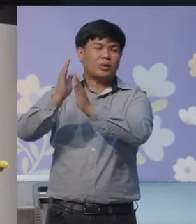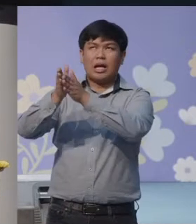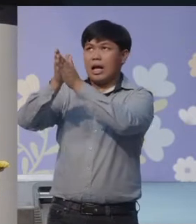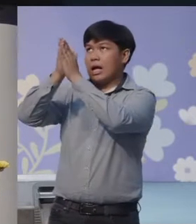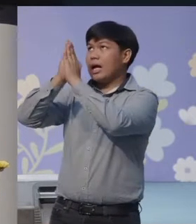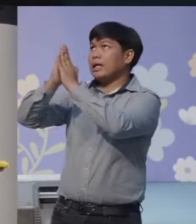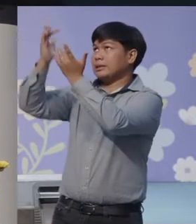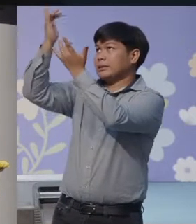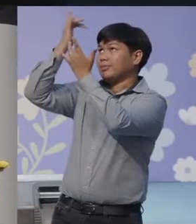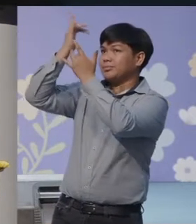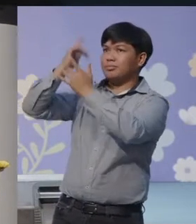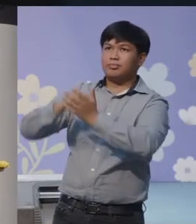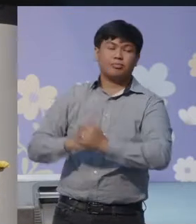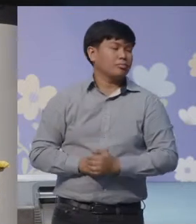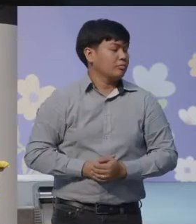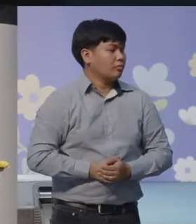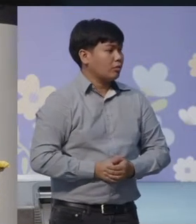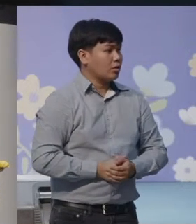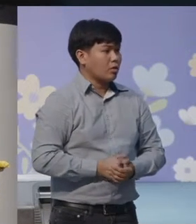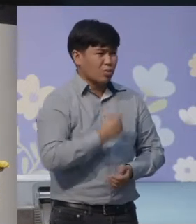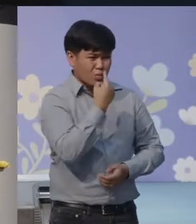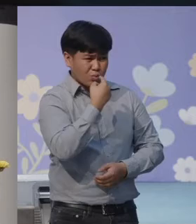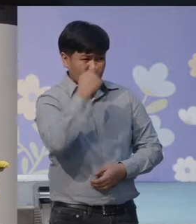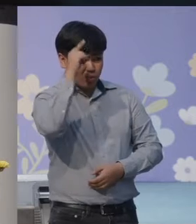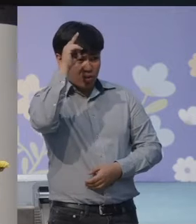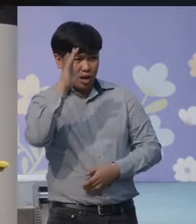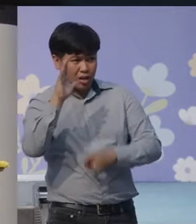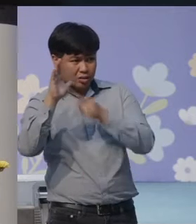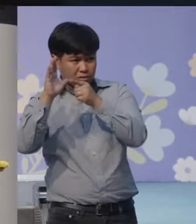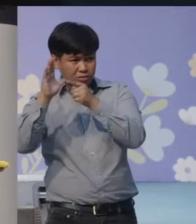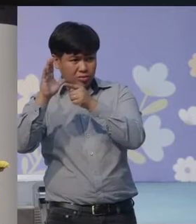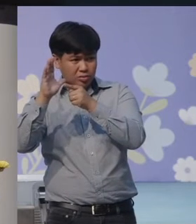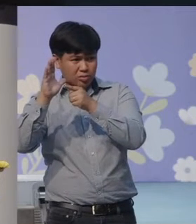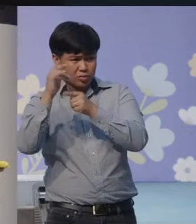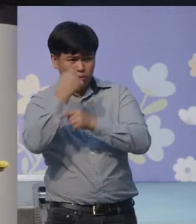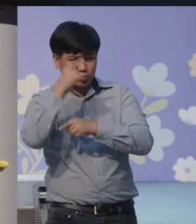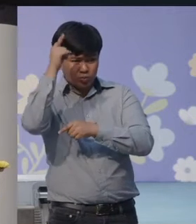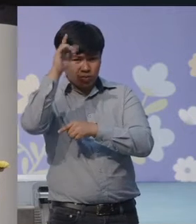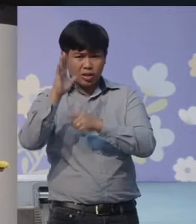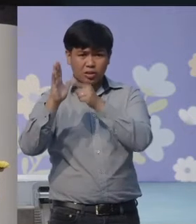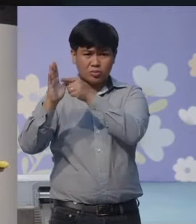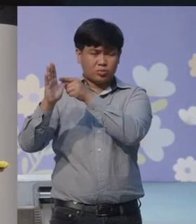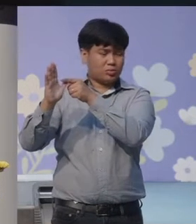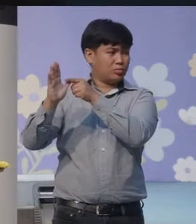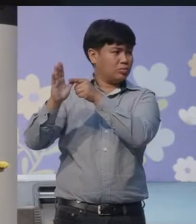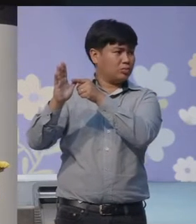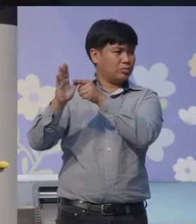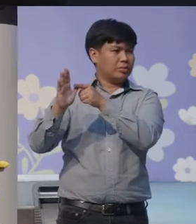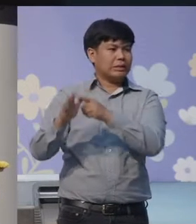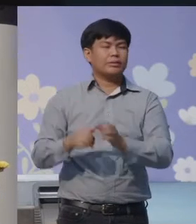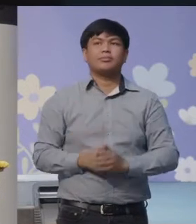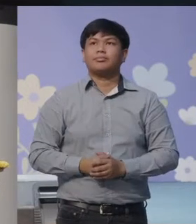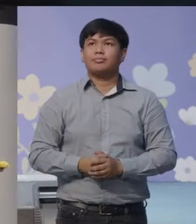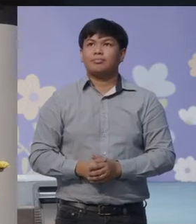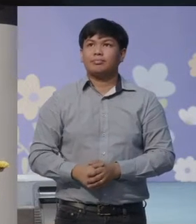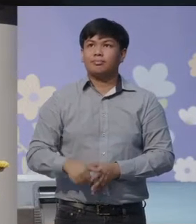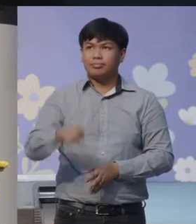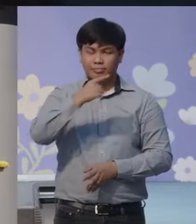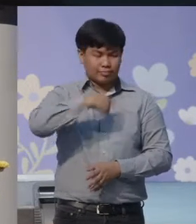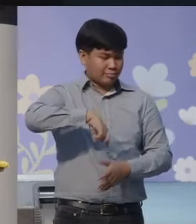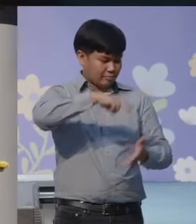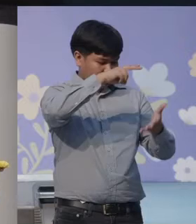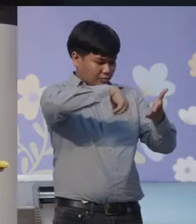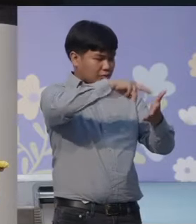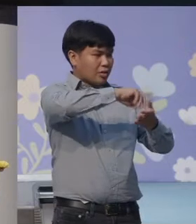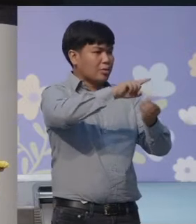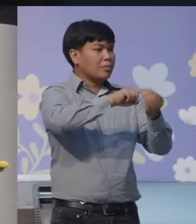tong Diyos na to? Ano ang Diyos ni Hana? Well, tatlo ang bagay na makikita natin dito